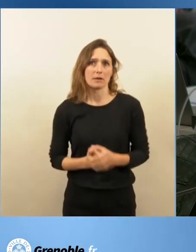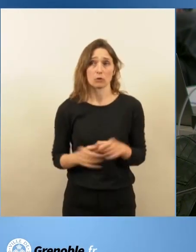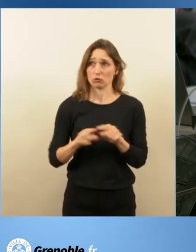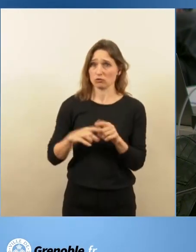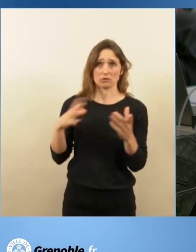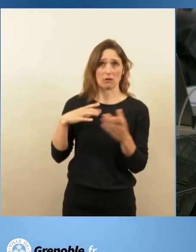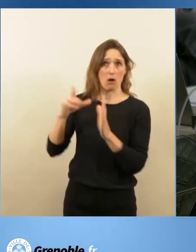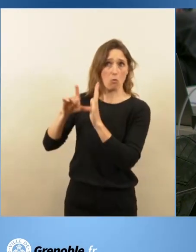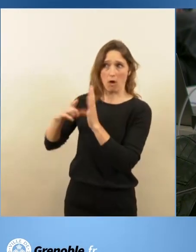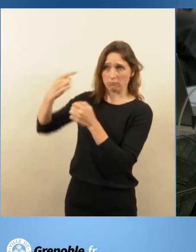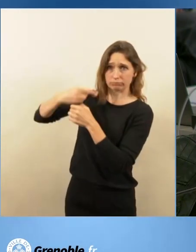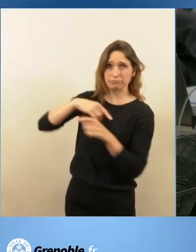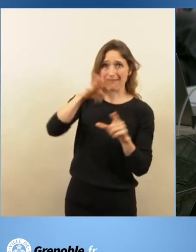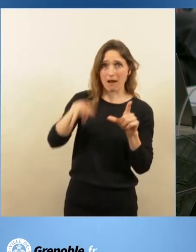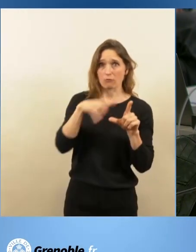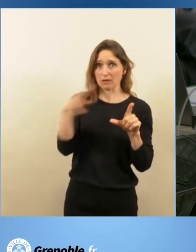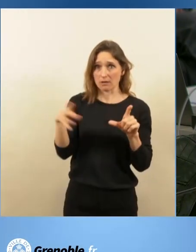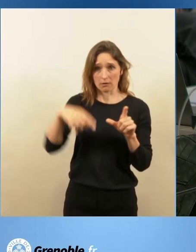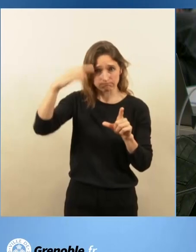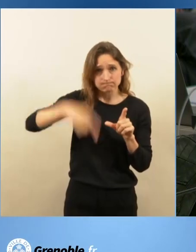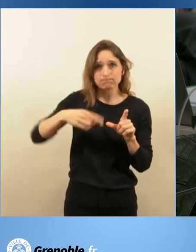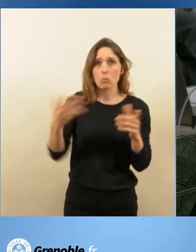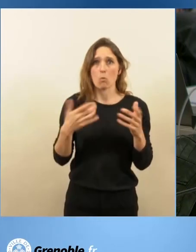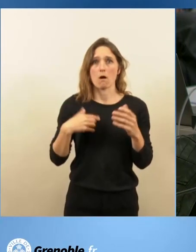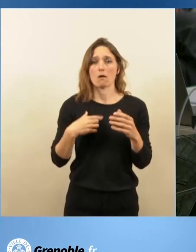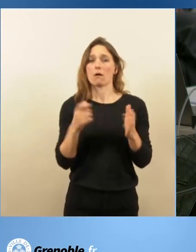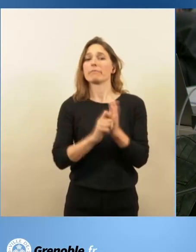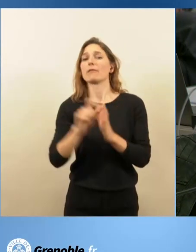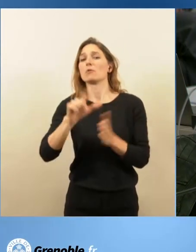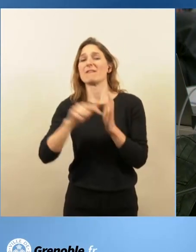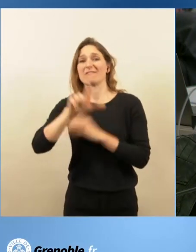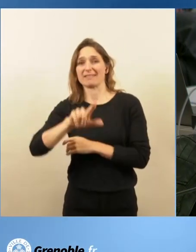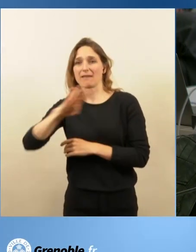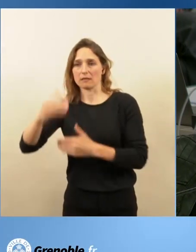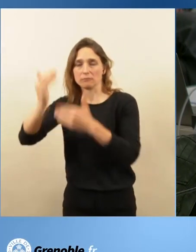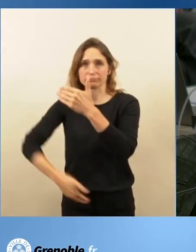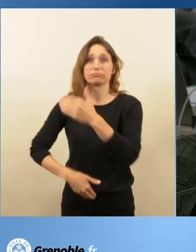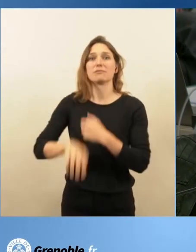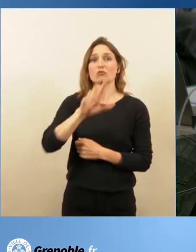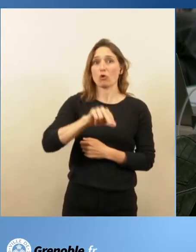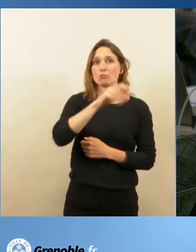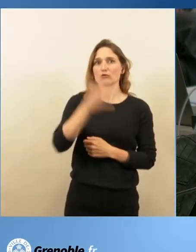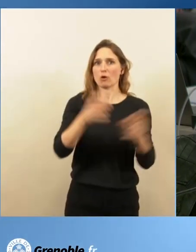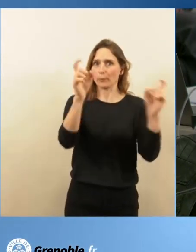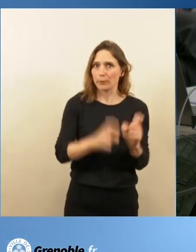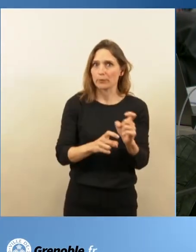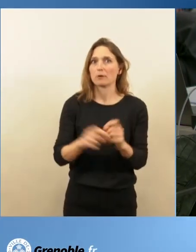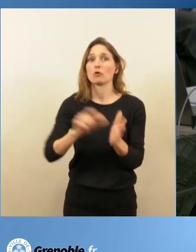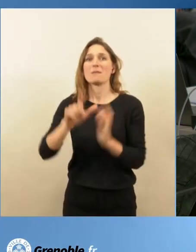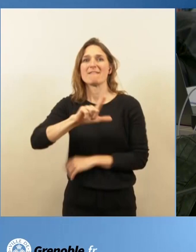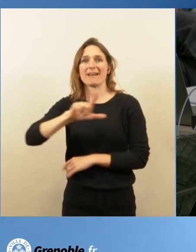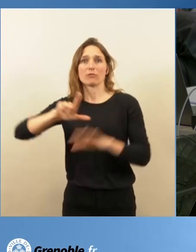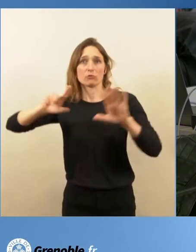avec 30% de renouvellement d'ici à la fin 2024 40% d'ici fin 2009 et